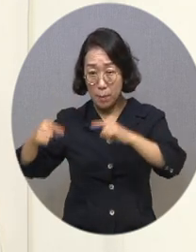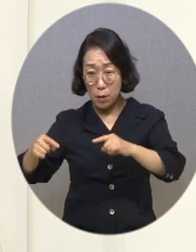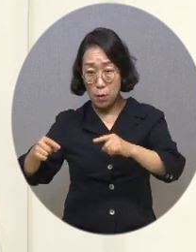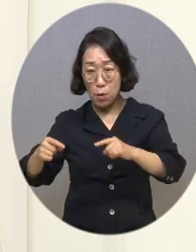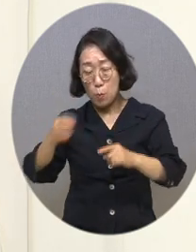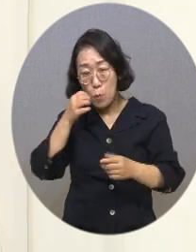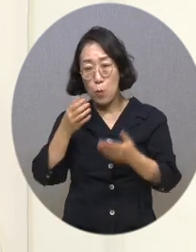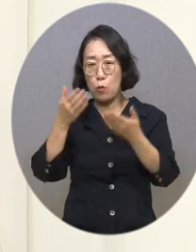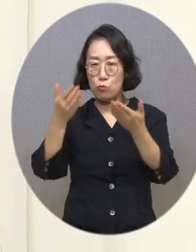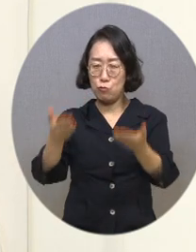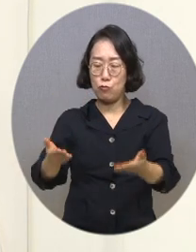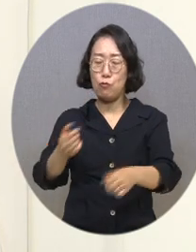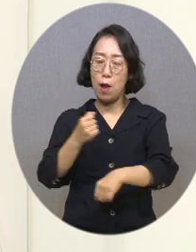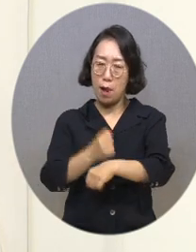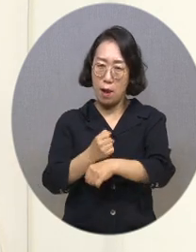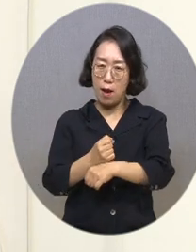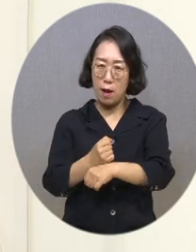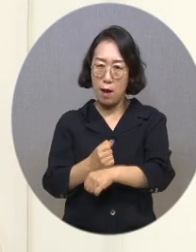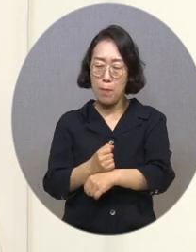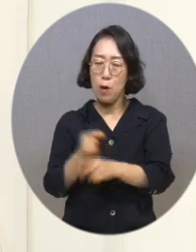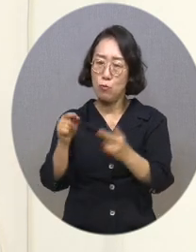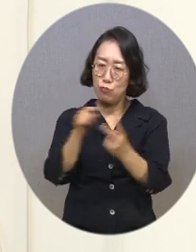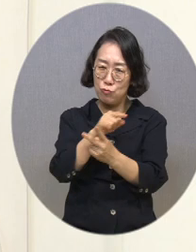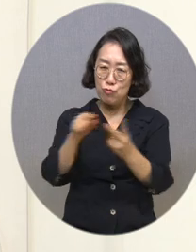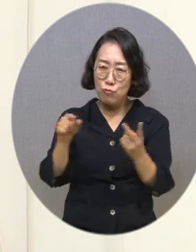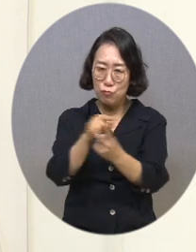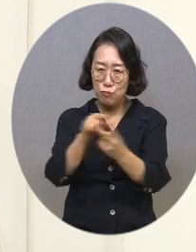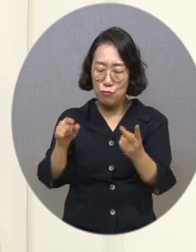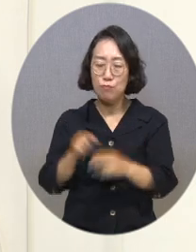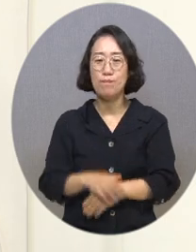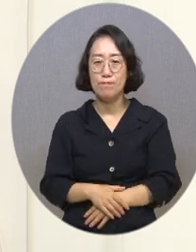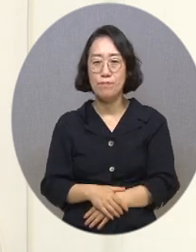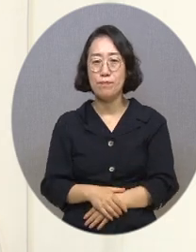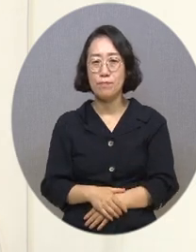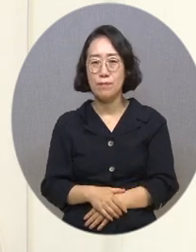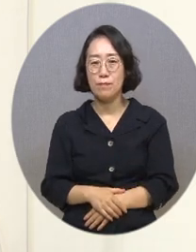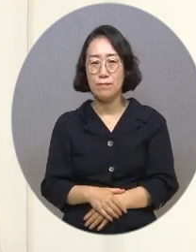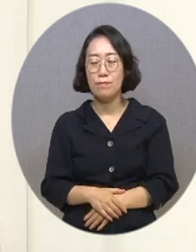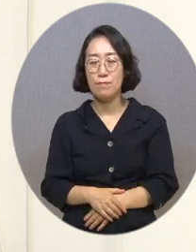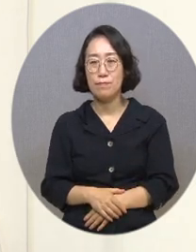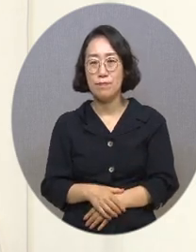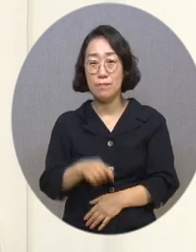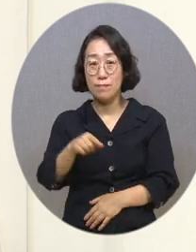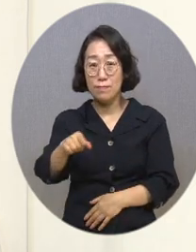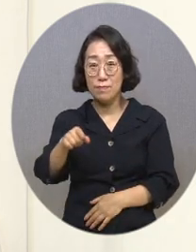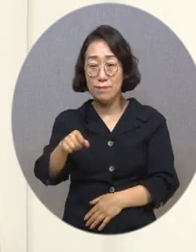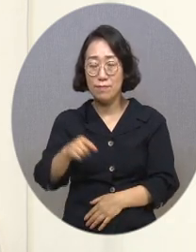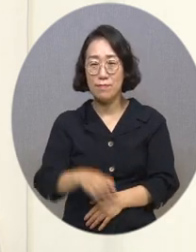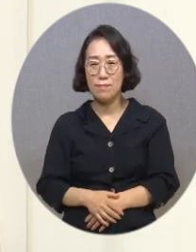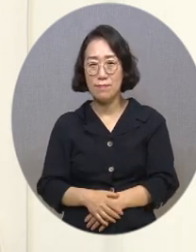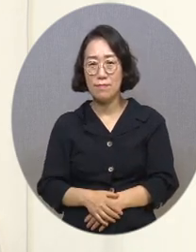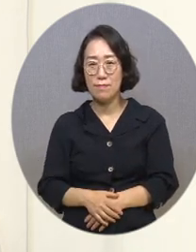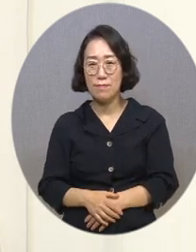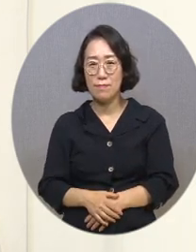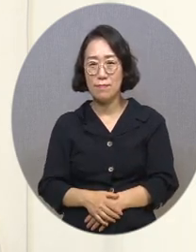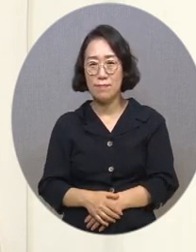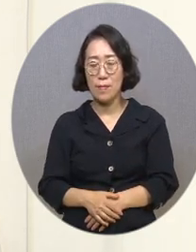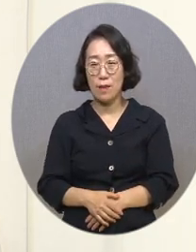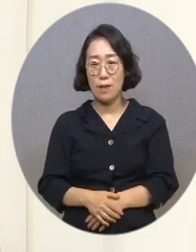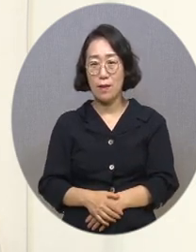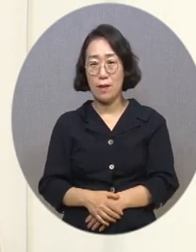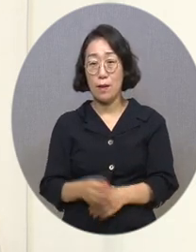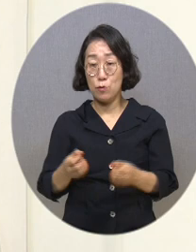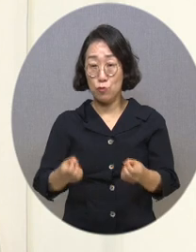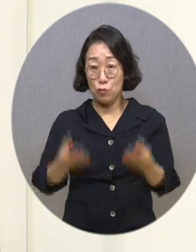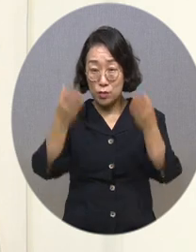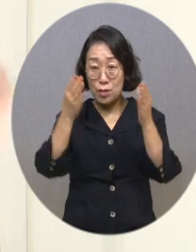않을까. 그래서 대안, 항상 그 대안이 있어야 되잖아요. 그래서 그렇죠. 첫 번째로 근데 제가 그 공연을 이제 준비하러